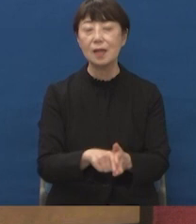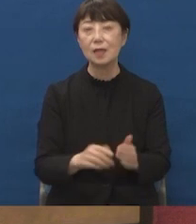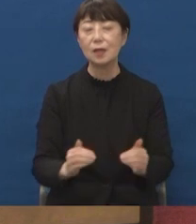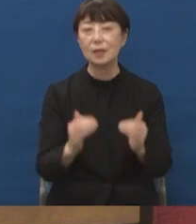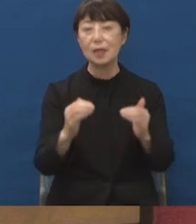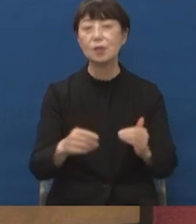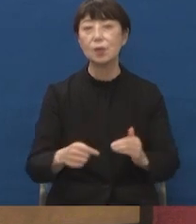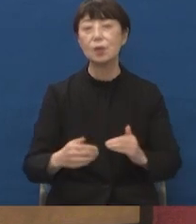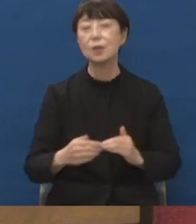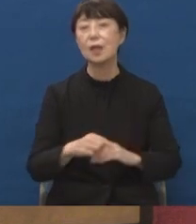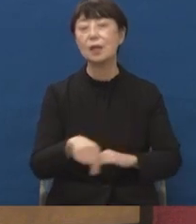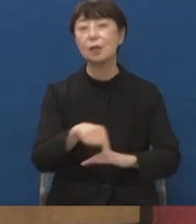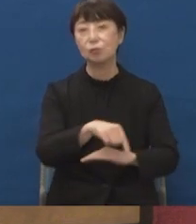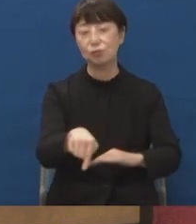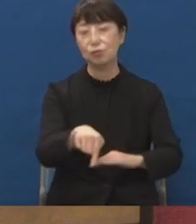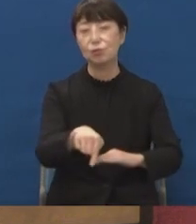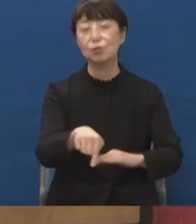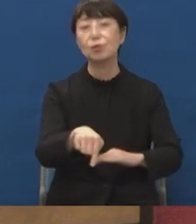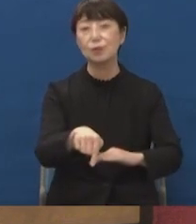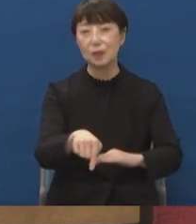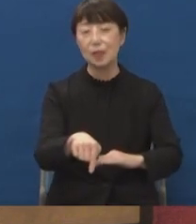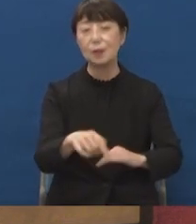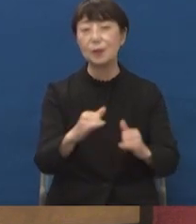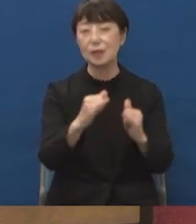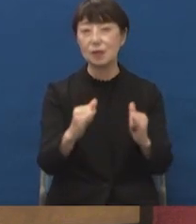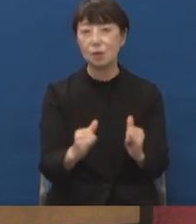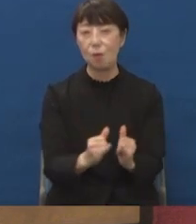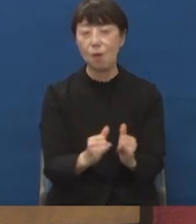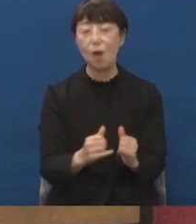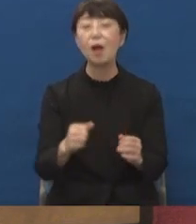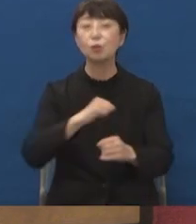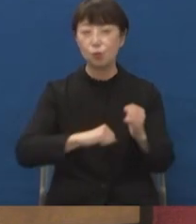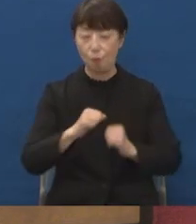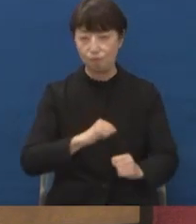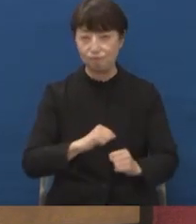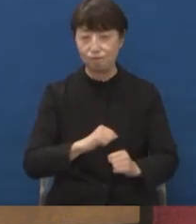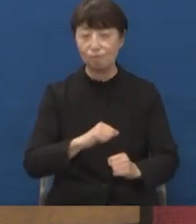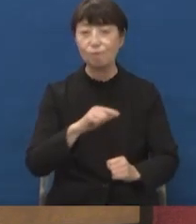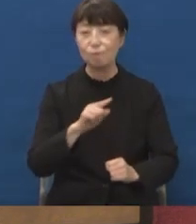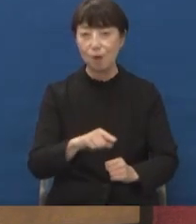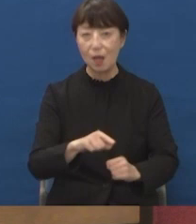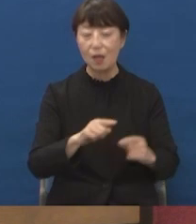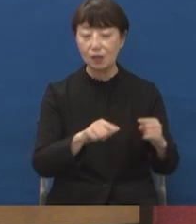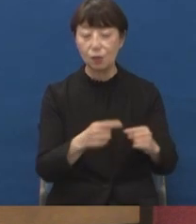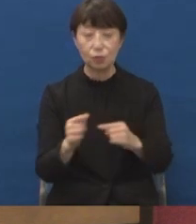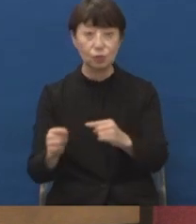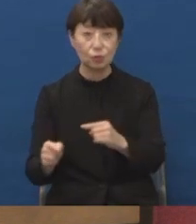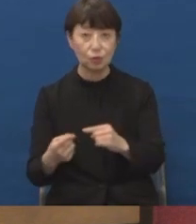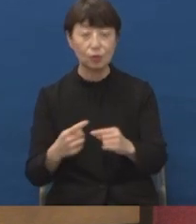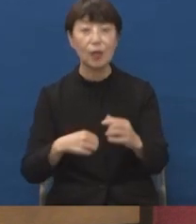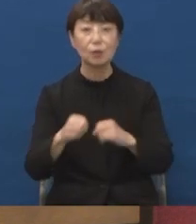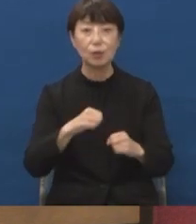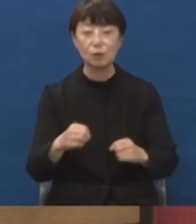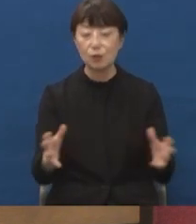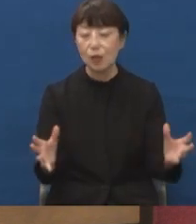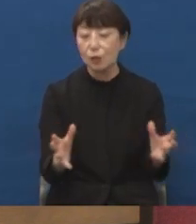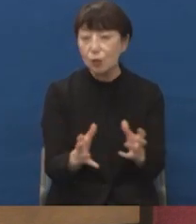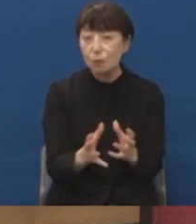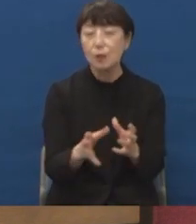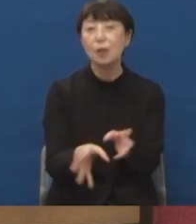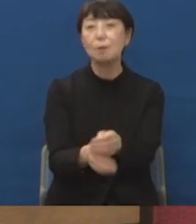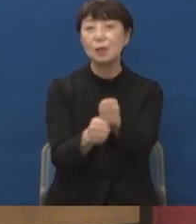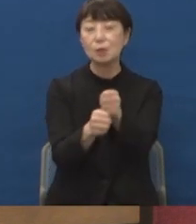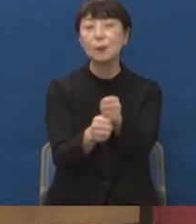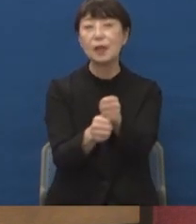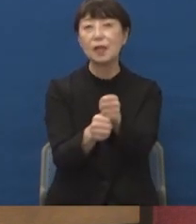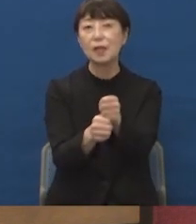口アクションが、ともすれば、現在、各局が取り組んでいる施策を寄せ集めた形でまとめられ、